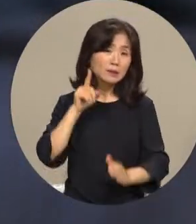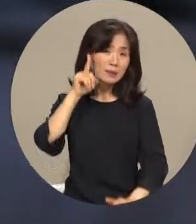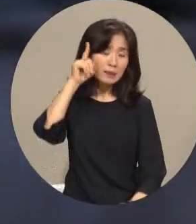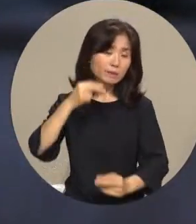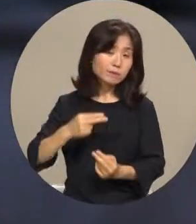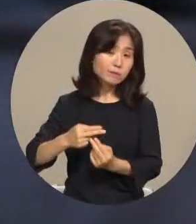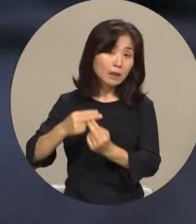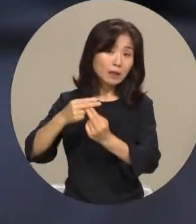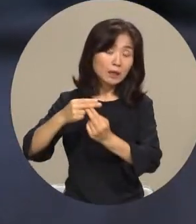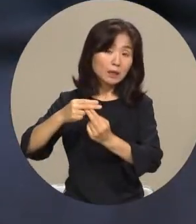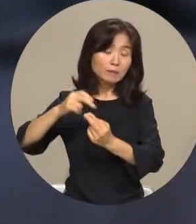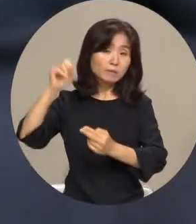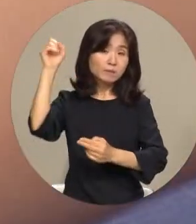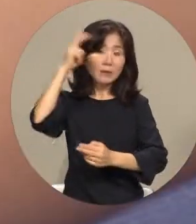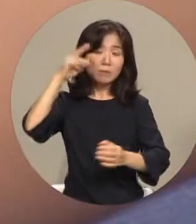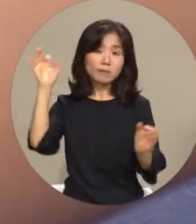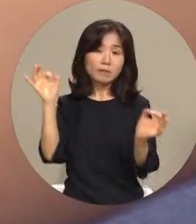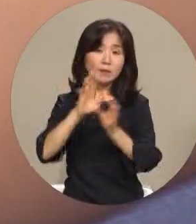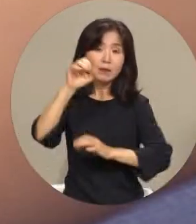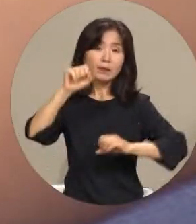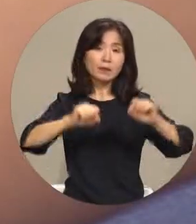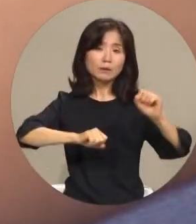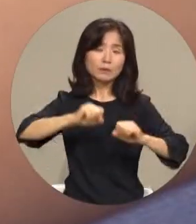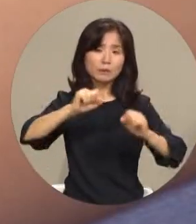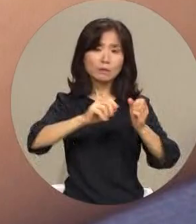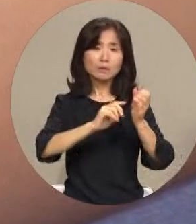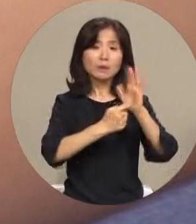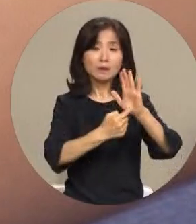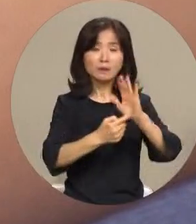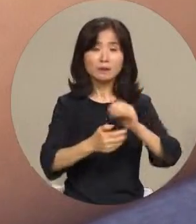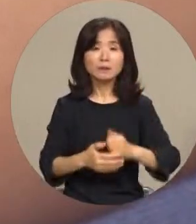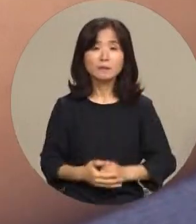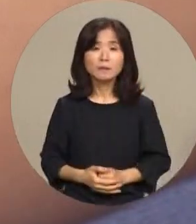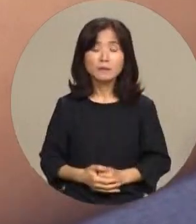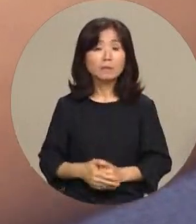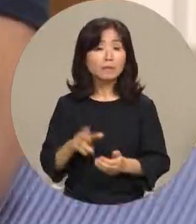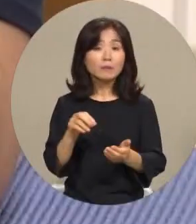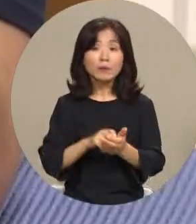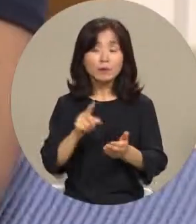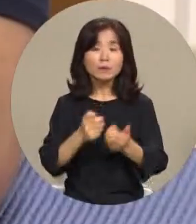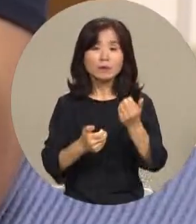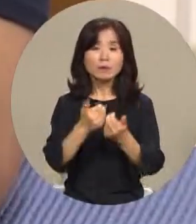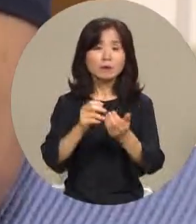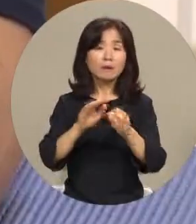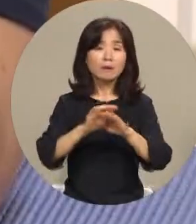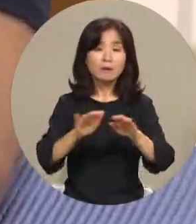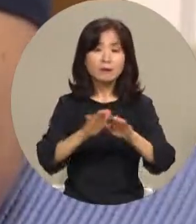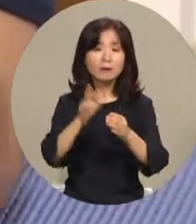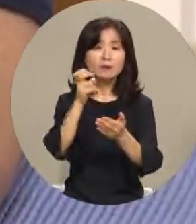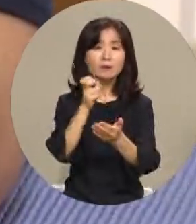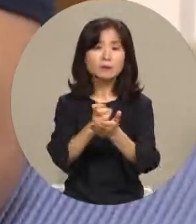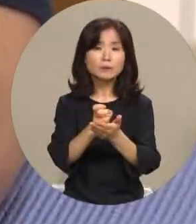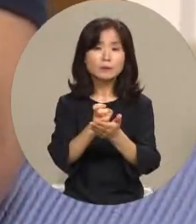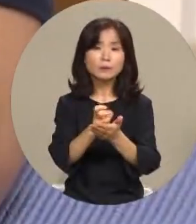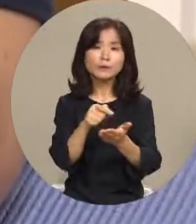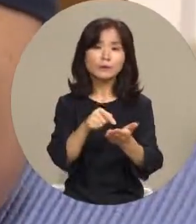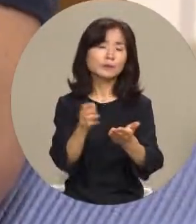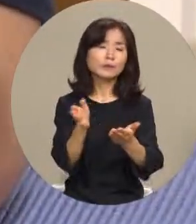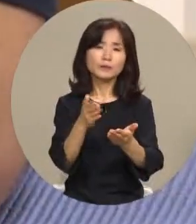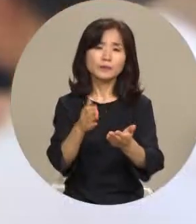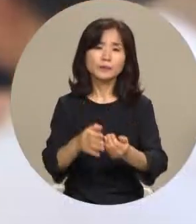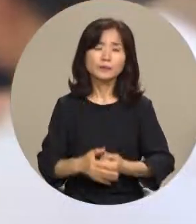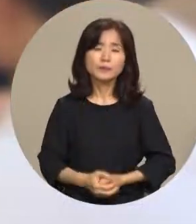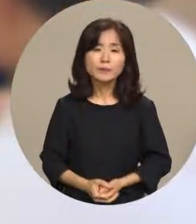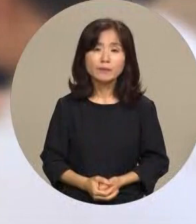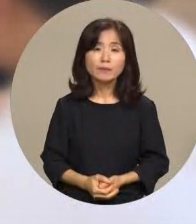스트레스가 누적되면 이른바 도전 행동으로 이어지기도 합니다 문제는 갈등을 해결하는 제도적 장치가 없다는